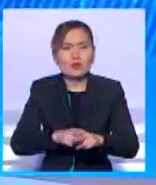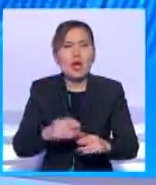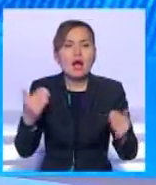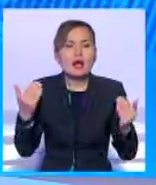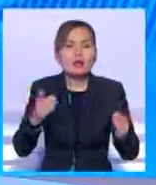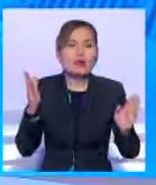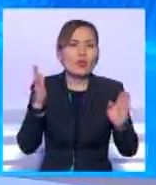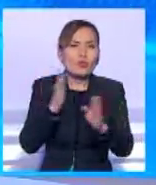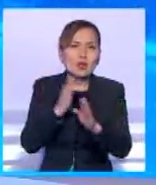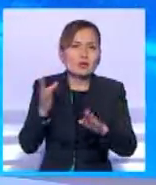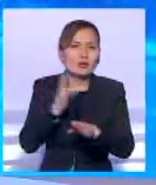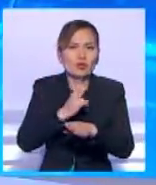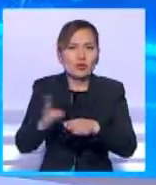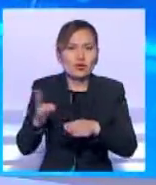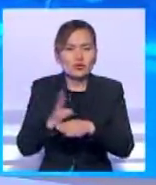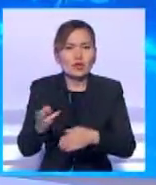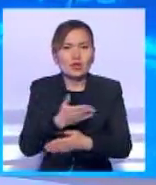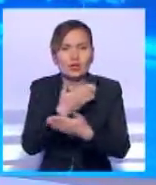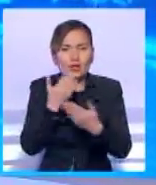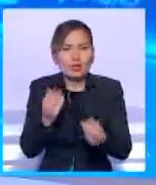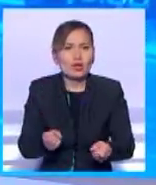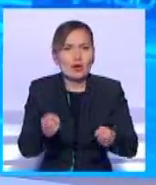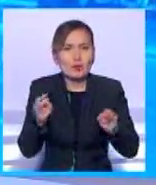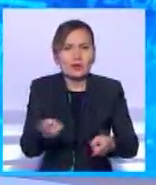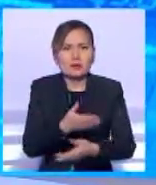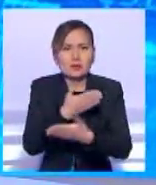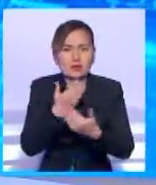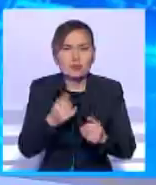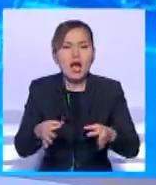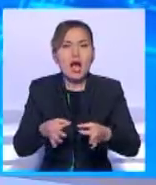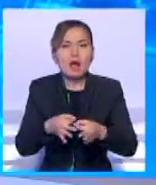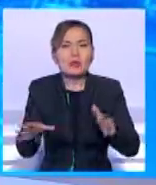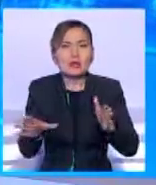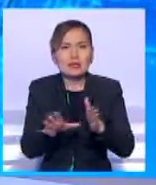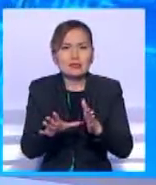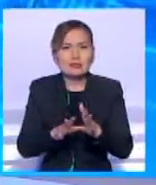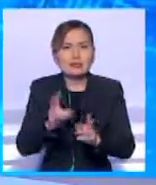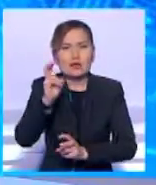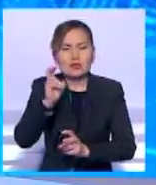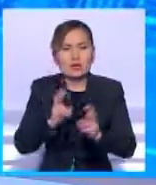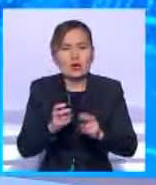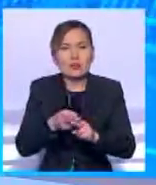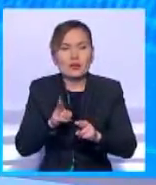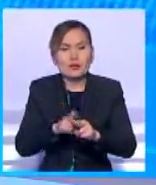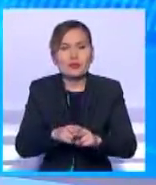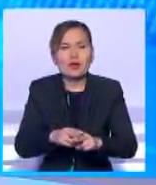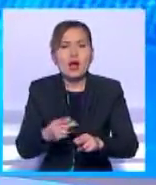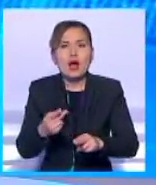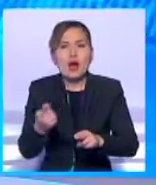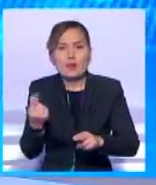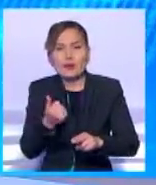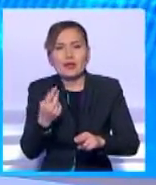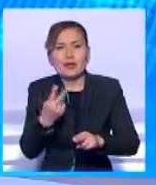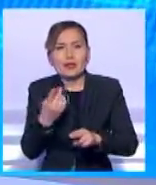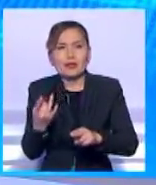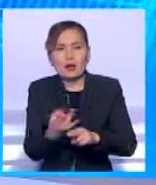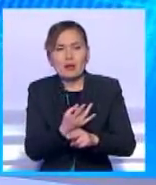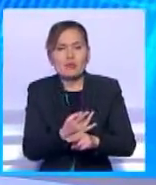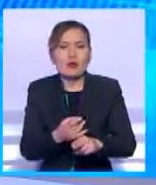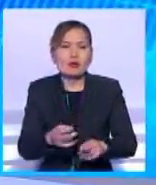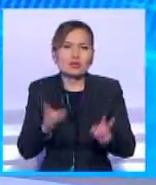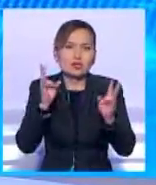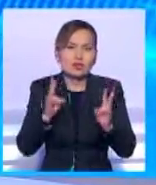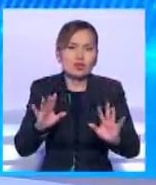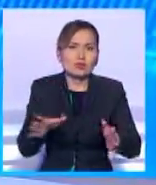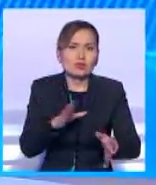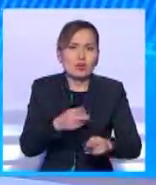әрі адамдар мен қоршаған ортаға қауіп төніп тұрмаған мәлімдеді. Алайда атом электр станциясында соңғы аптада осымен екінші мәрте апат тіркеліп